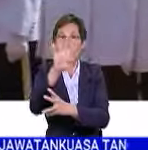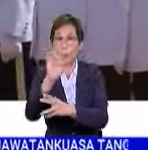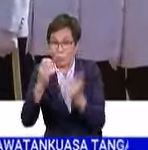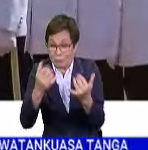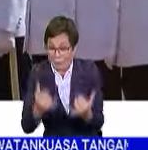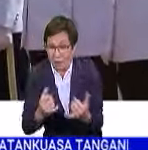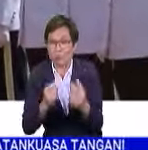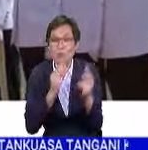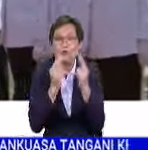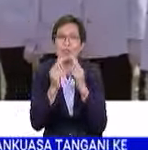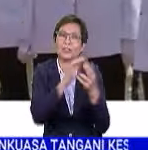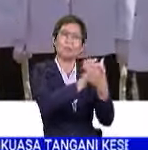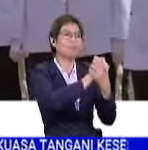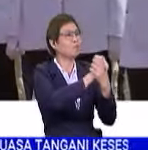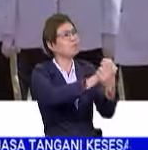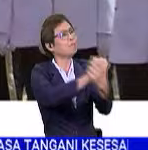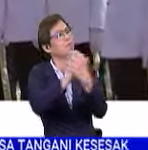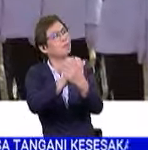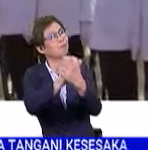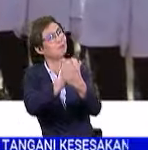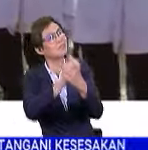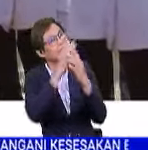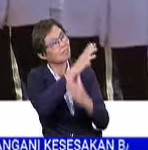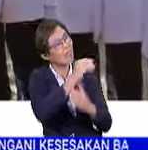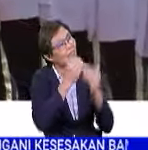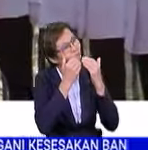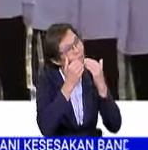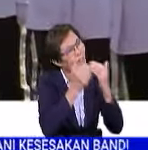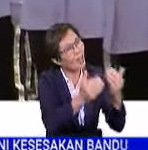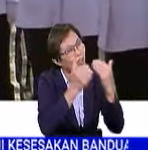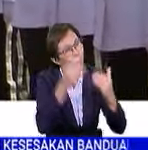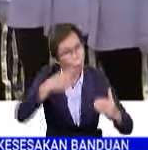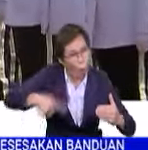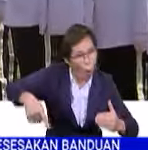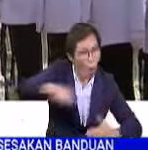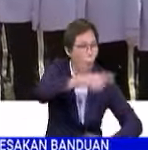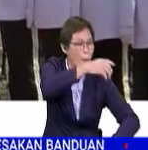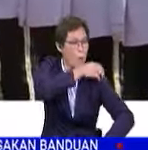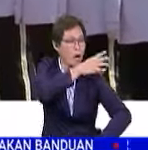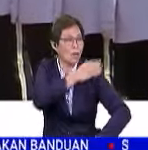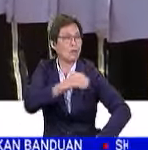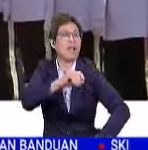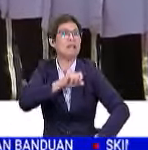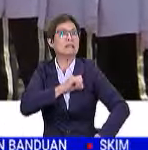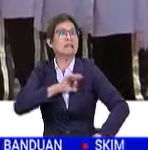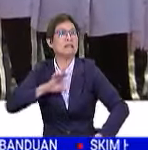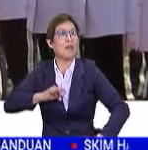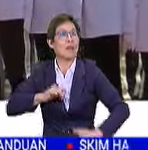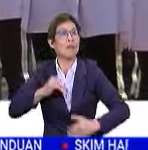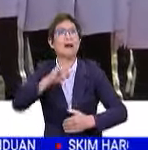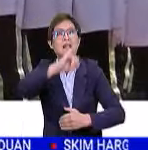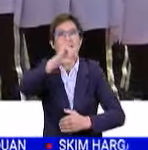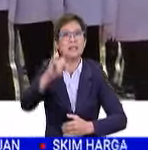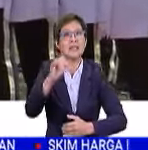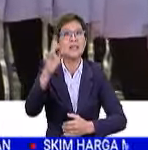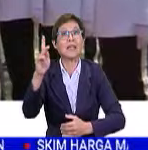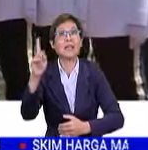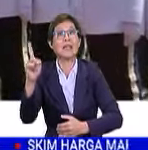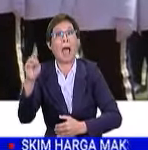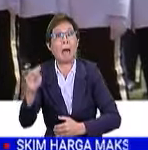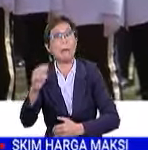ini mengucapkan tahniah dan terima kasih kepada seluruh pegawai dan anggota Jabatan Kastam di atas